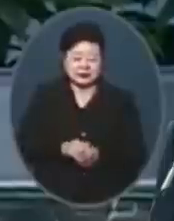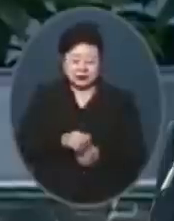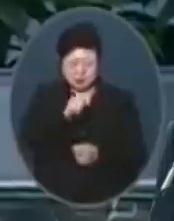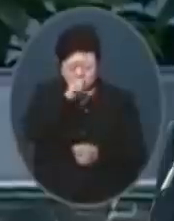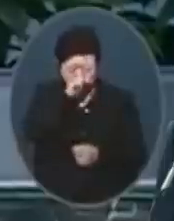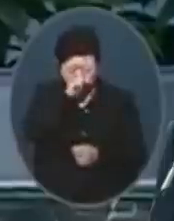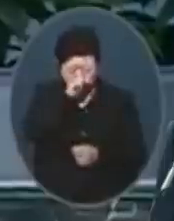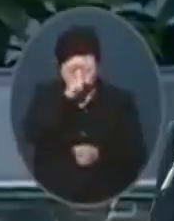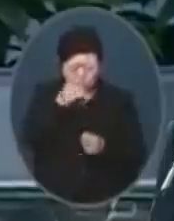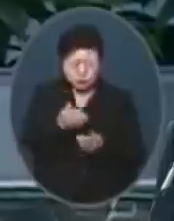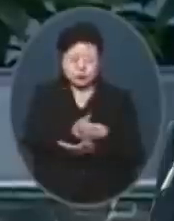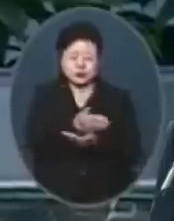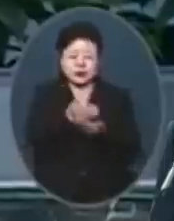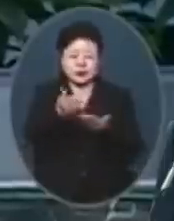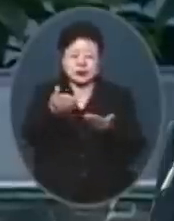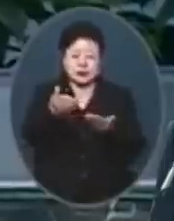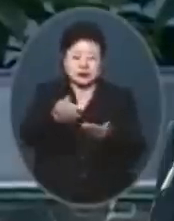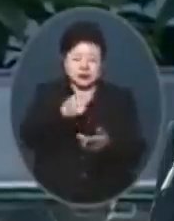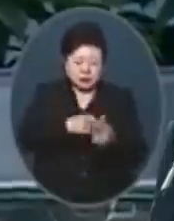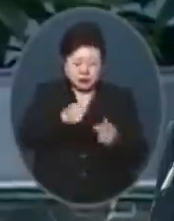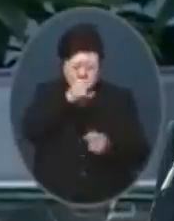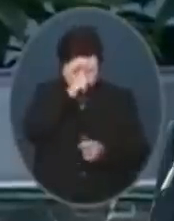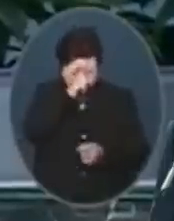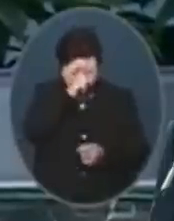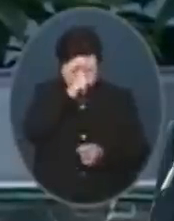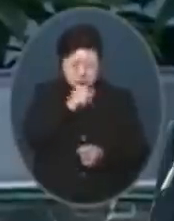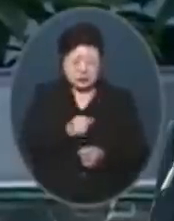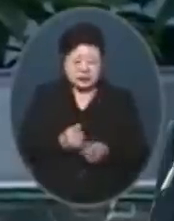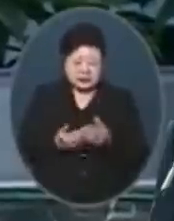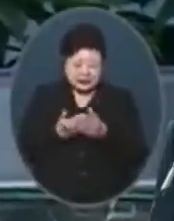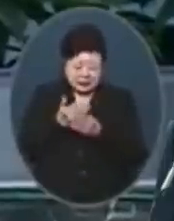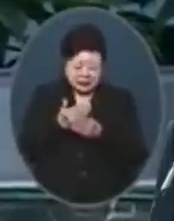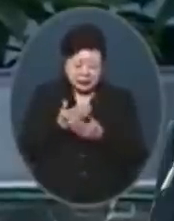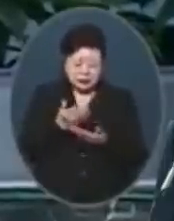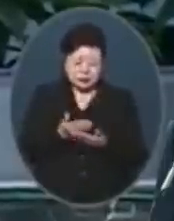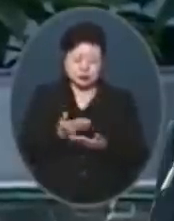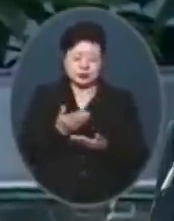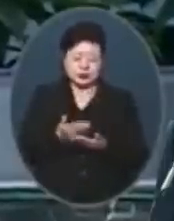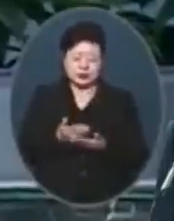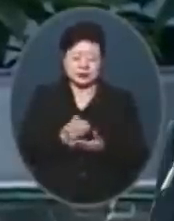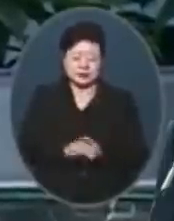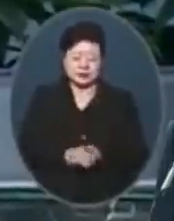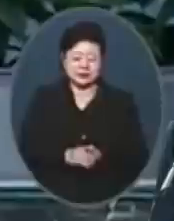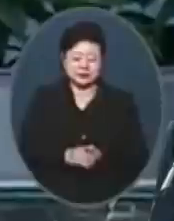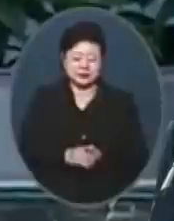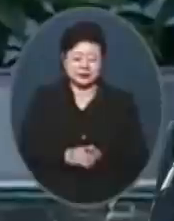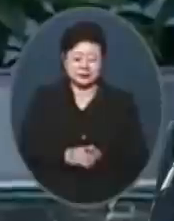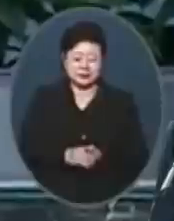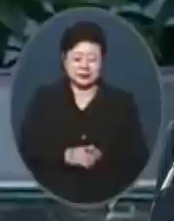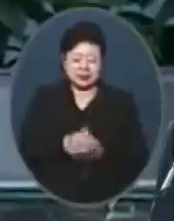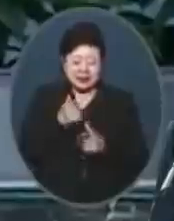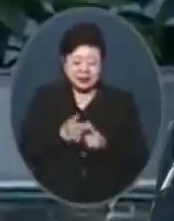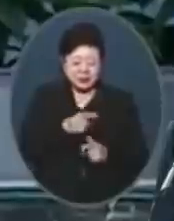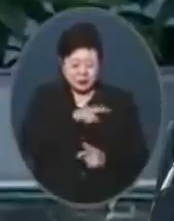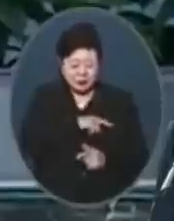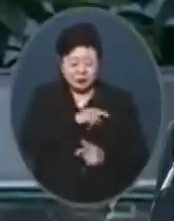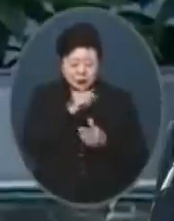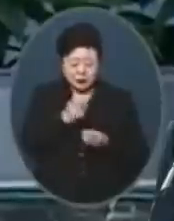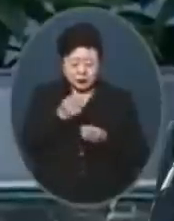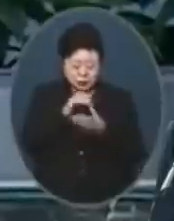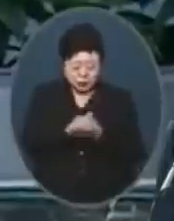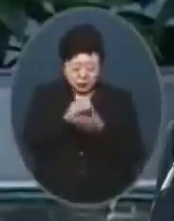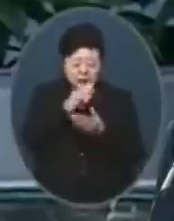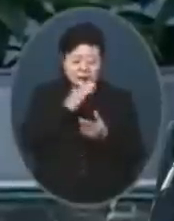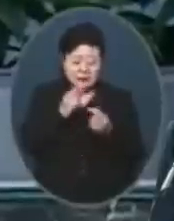좋은 것을 나누어 주므로 더 좋은 것이 생기게 하여 주시옵소서. 예수님 이름으로